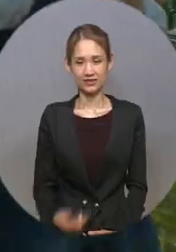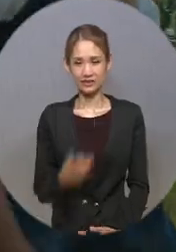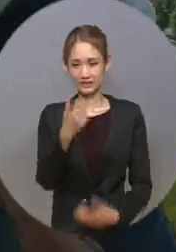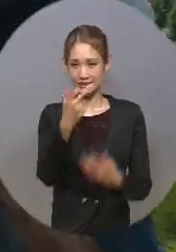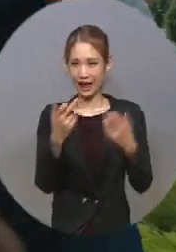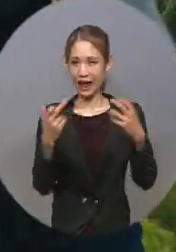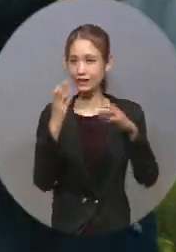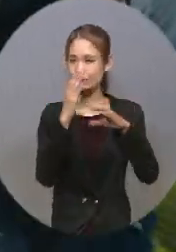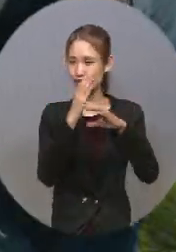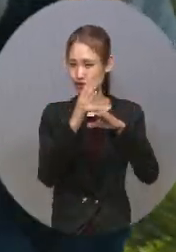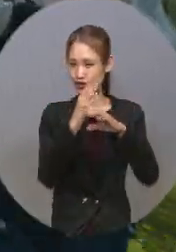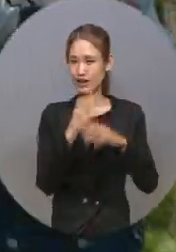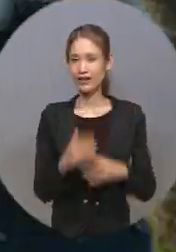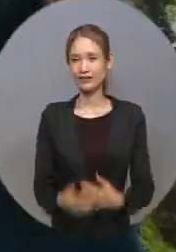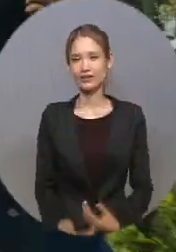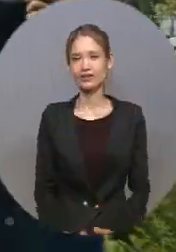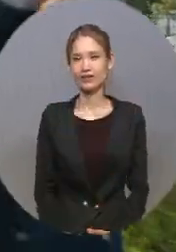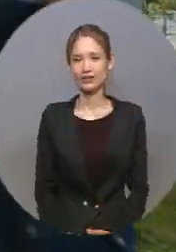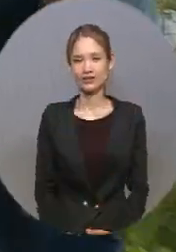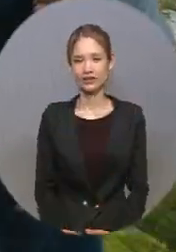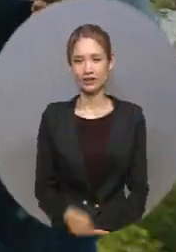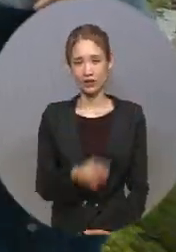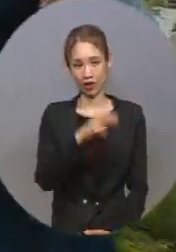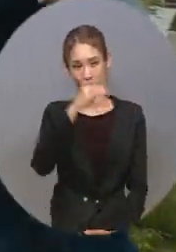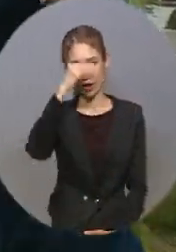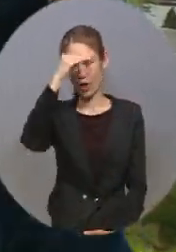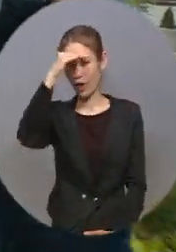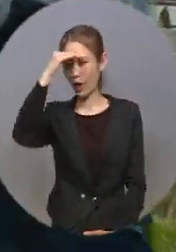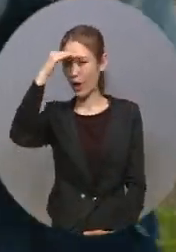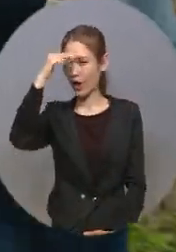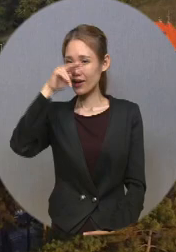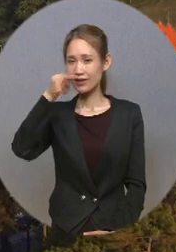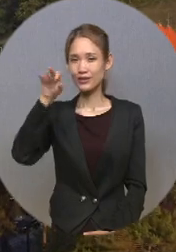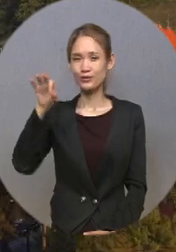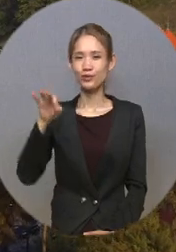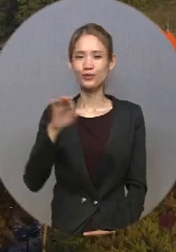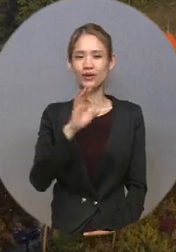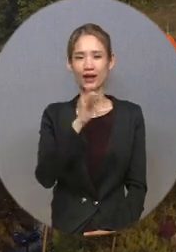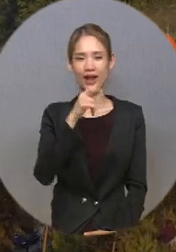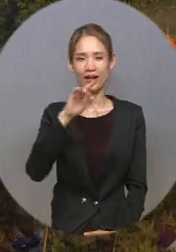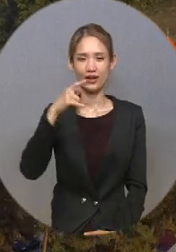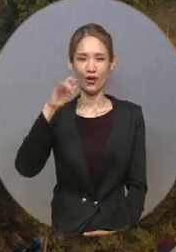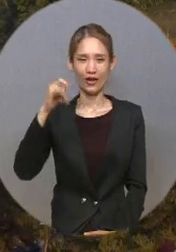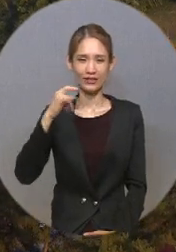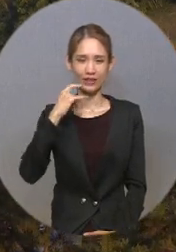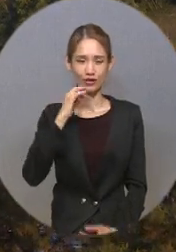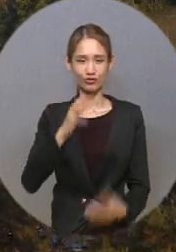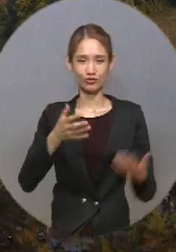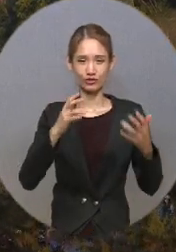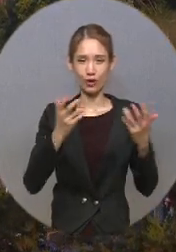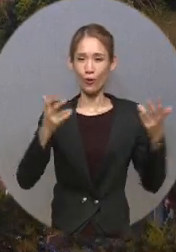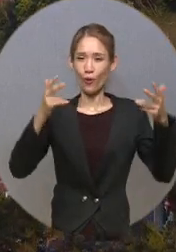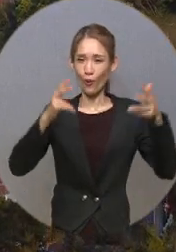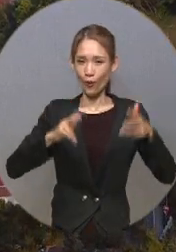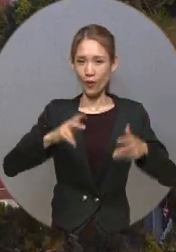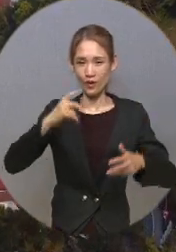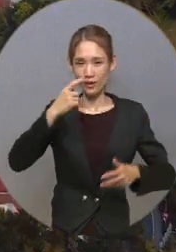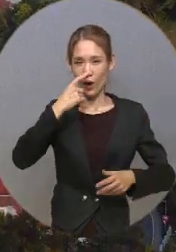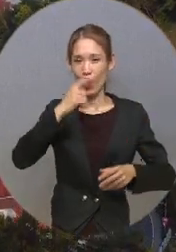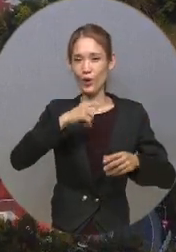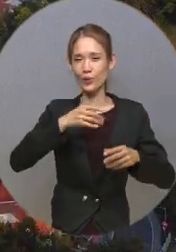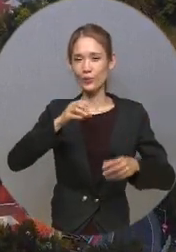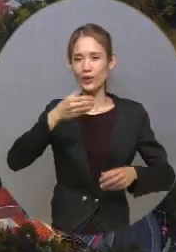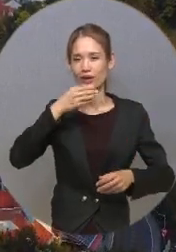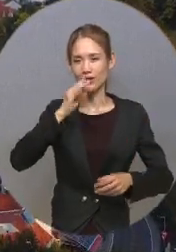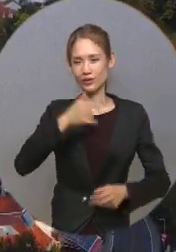중턱이거든요. 아, 원래는요? 내려다 보이면 저기지. 반려해상 국립공원이 쫙 보이면서 이 커피 한잔 하면서 맥주 한잔